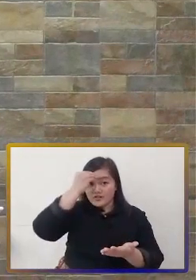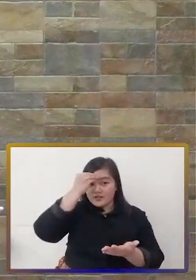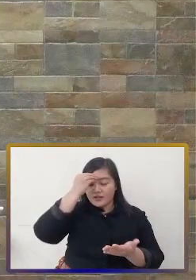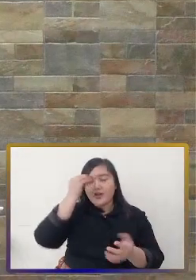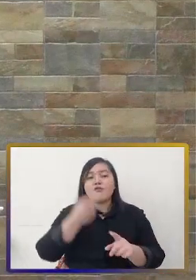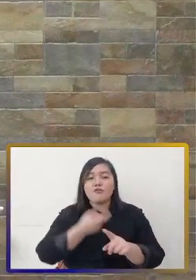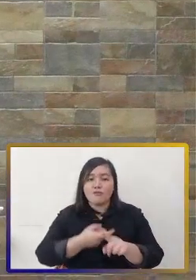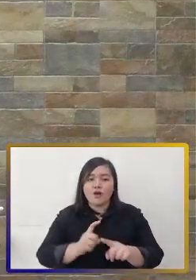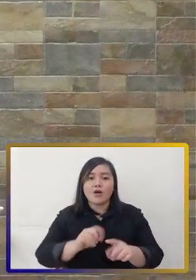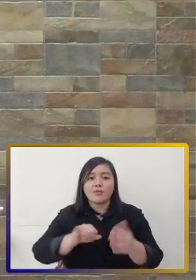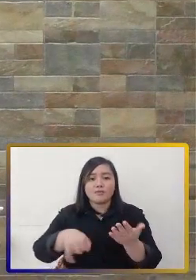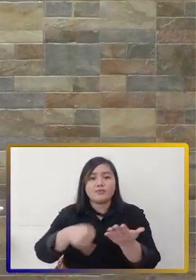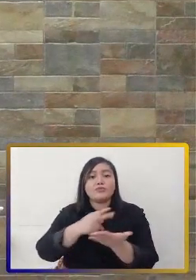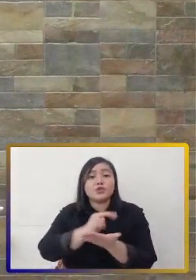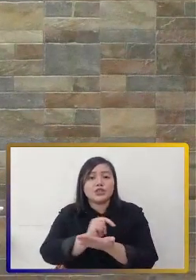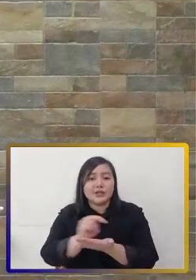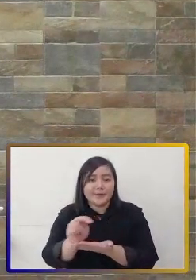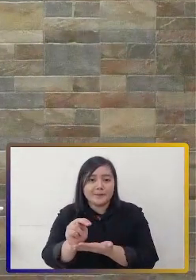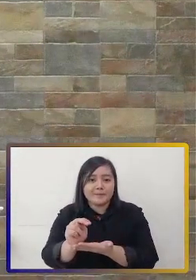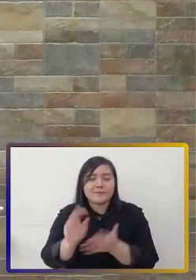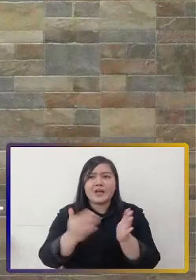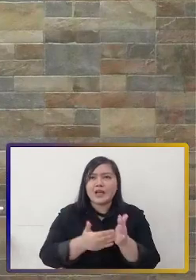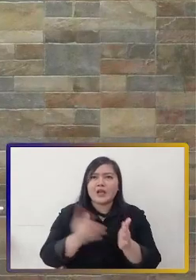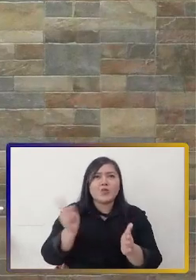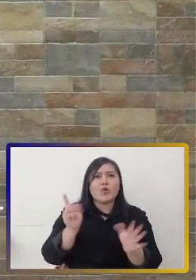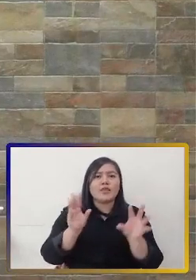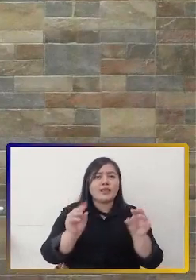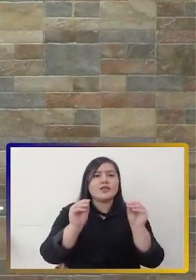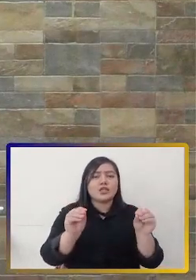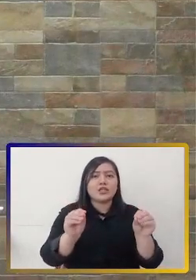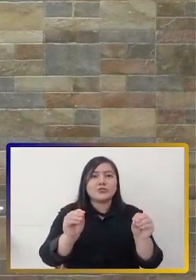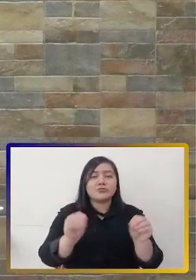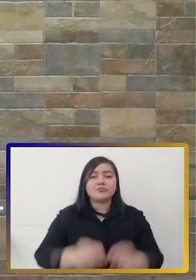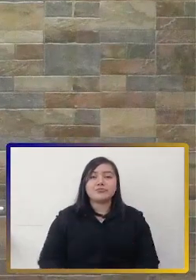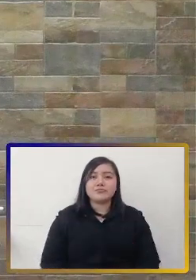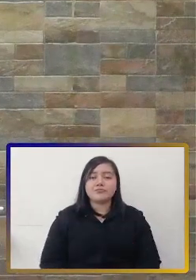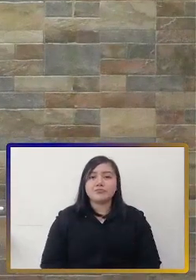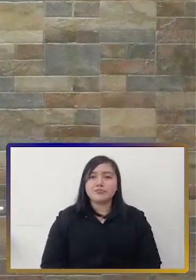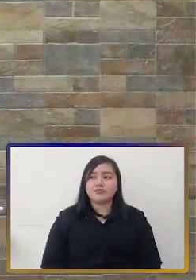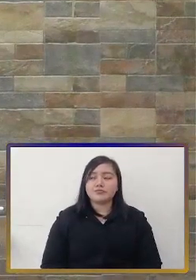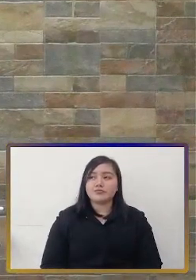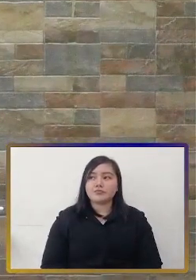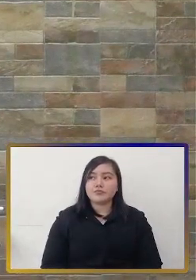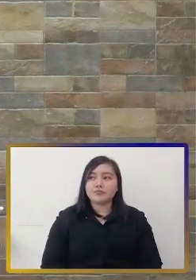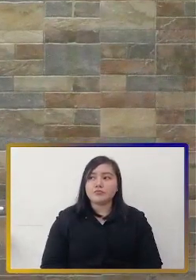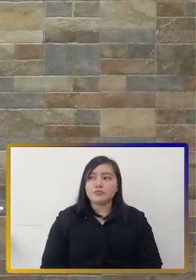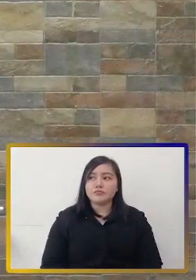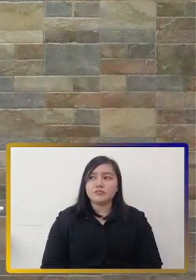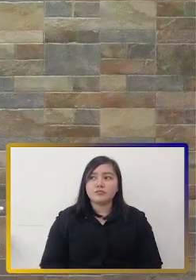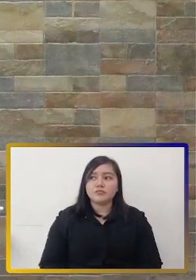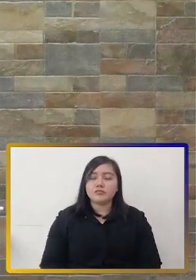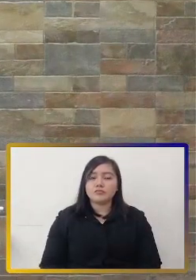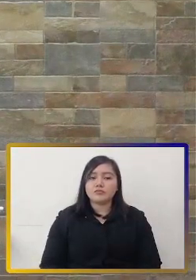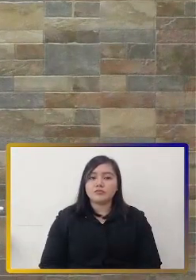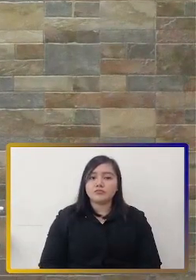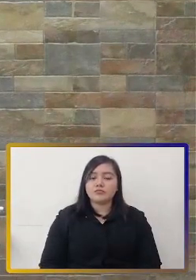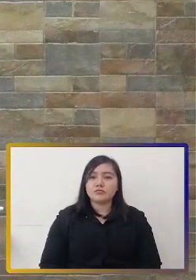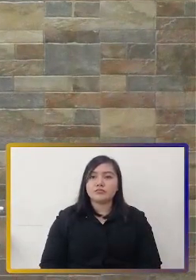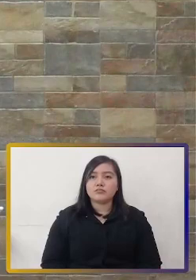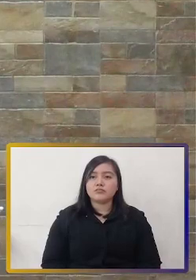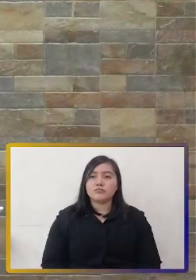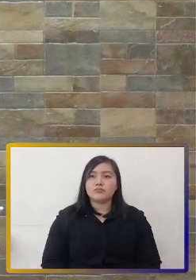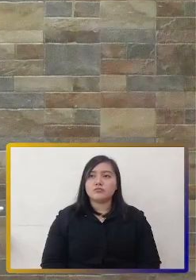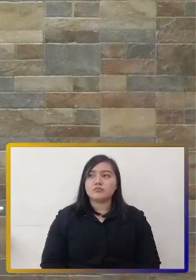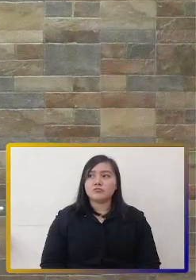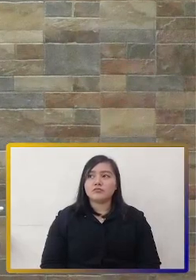Na ano po yung meron siyang katuruan na pinangahawakan, na itinuturo na yun ay natutunan niya kay John. Wala pong